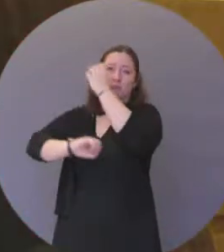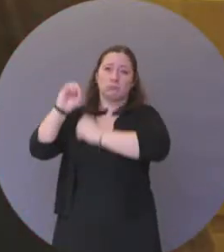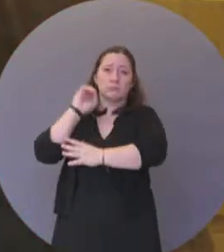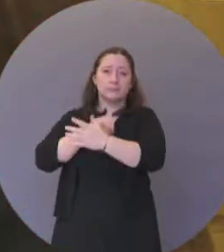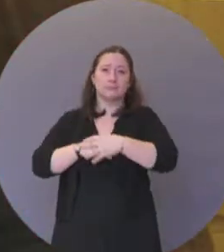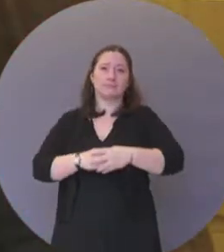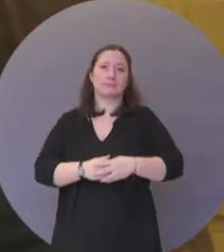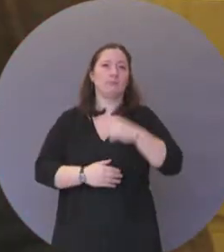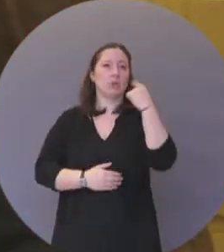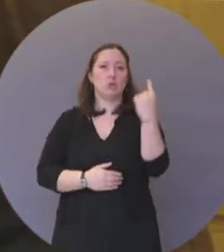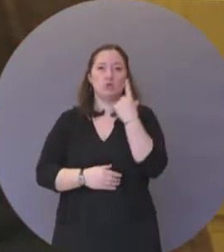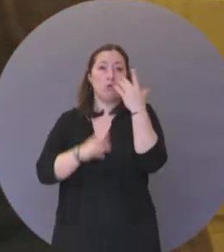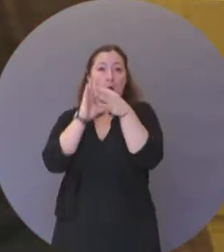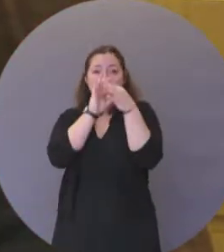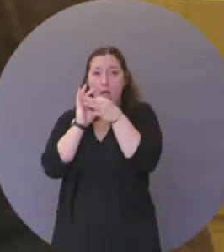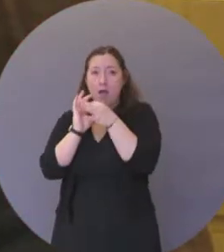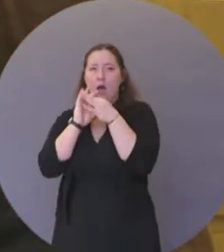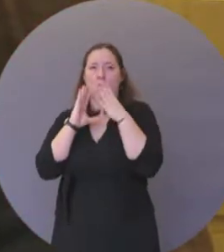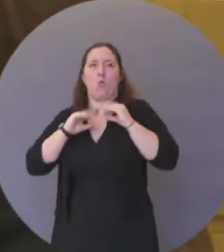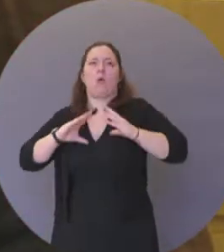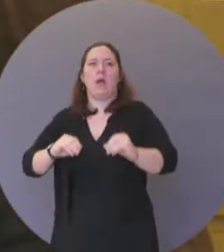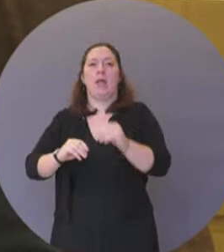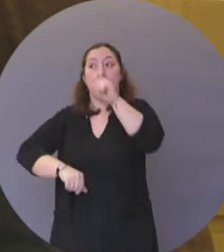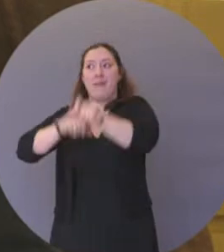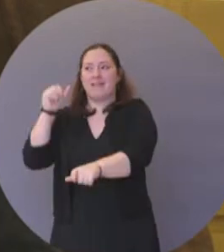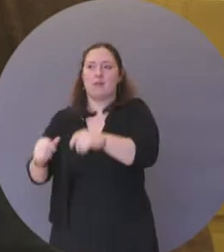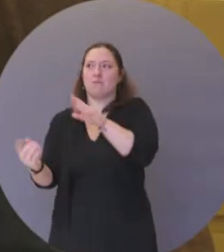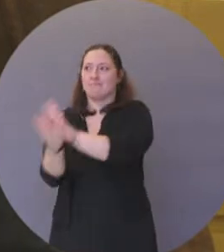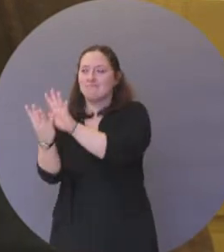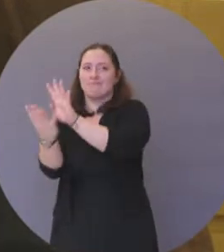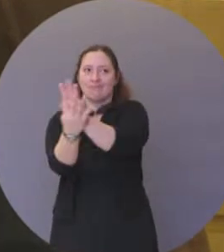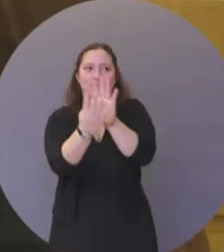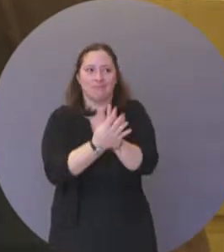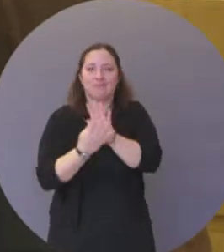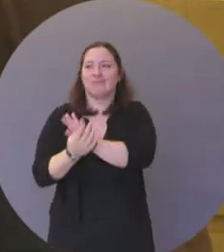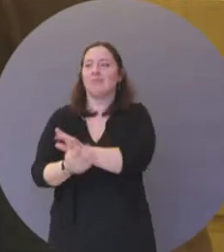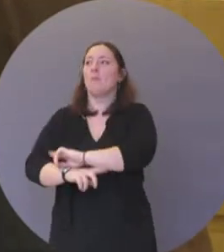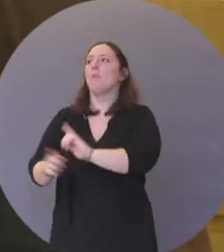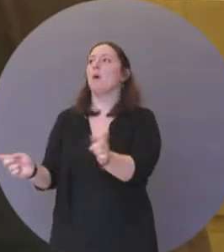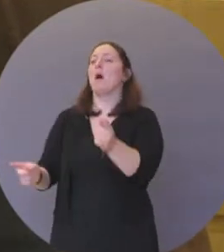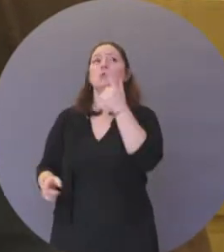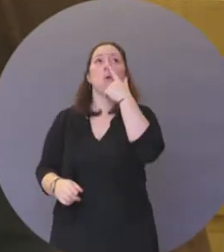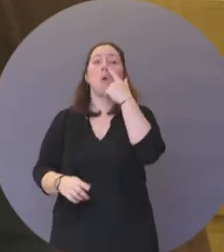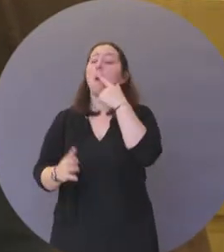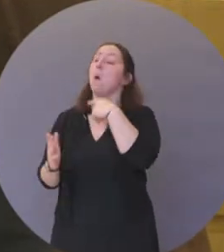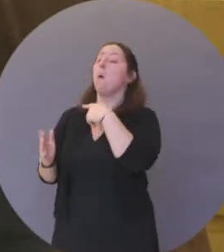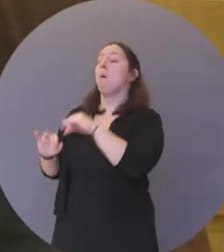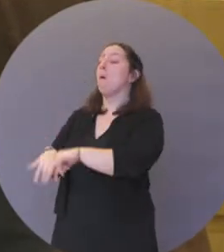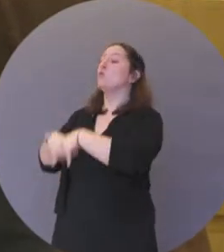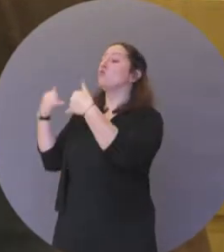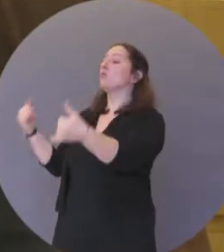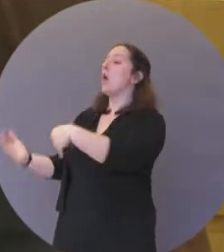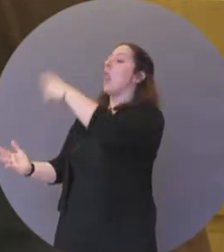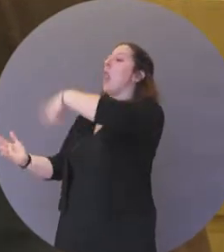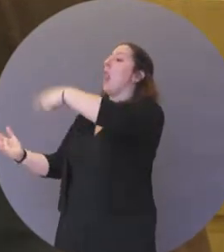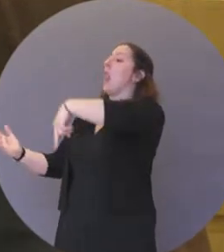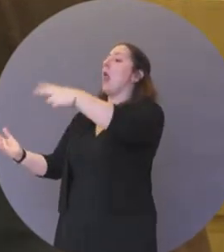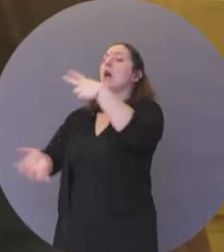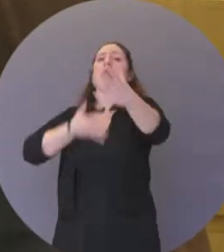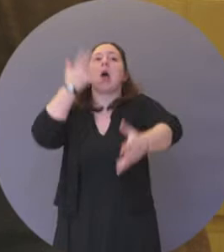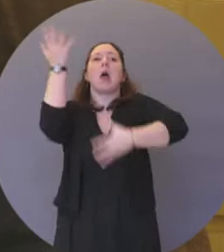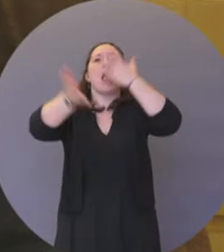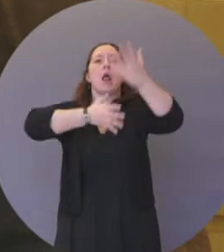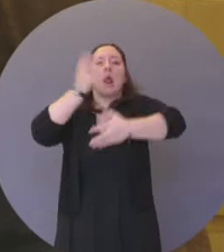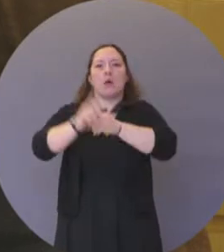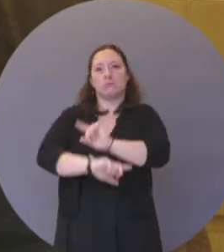l'accroche au terrain au concret on voit que c'est pas quelque chose qui est qui est lu dans un article et qui donne une